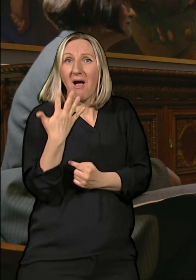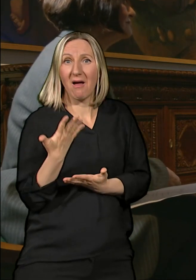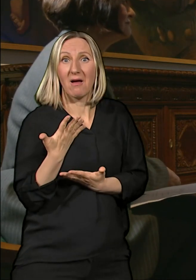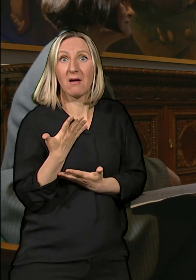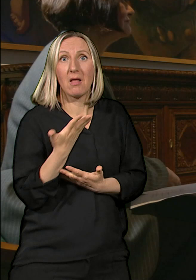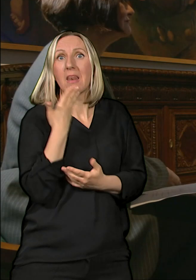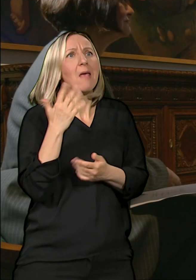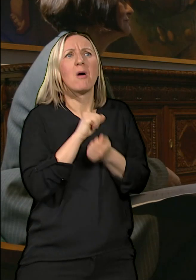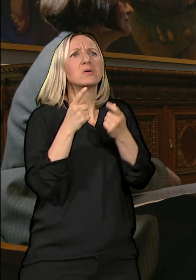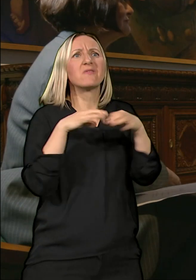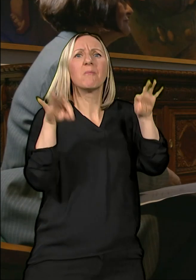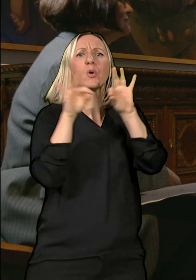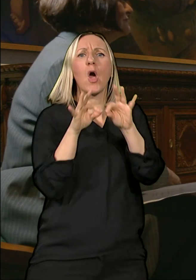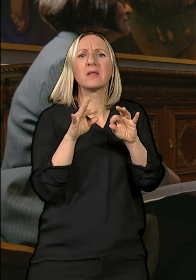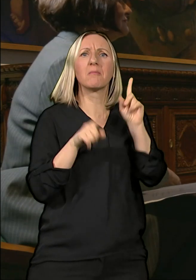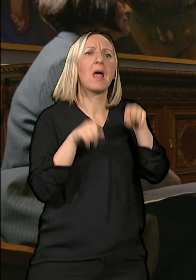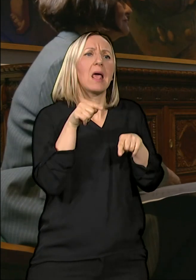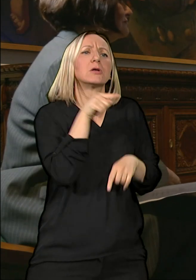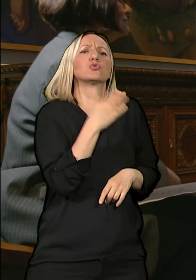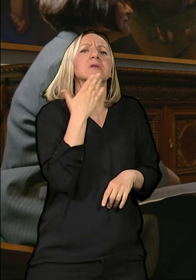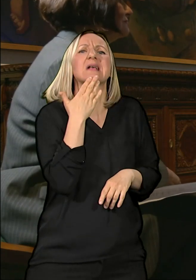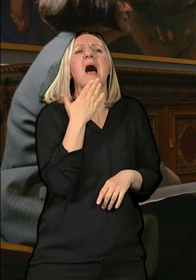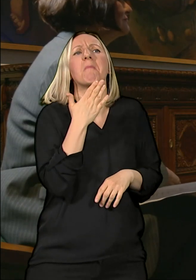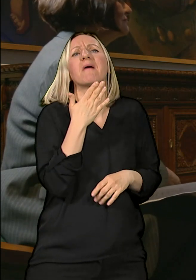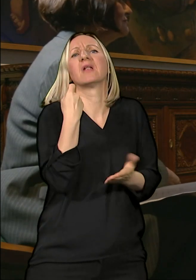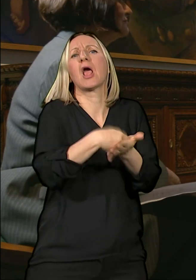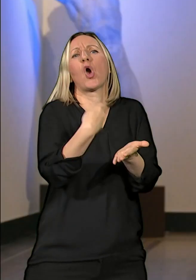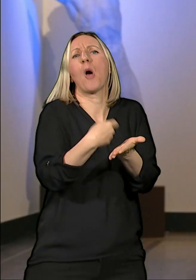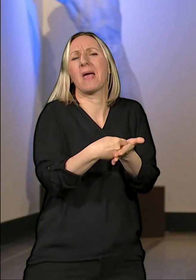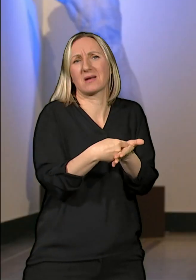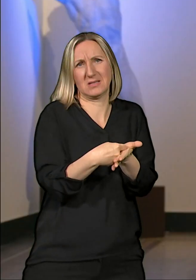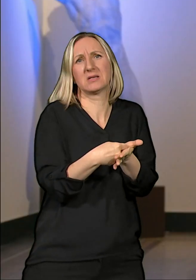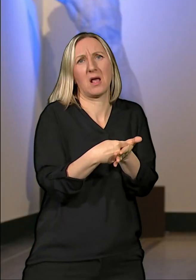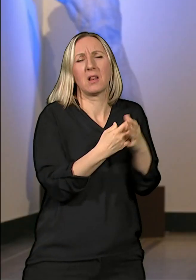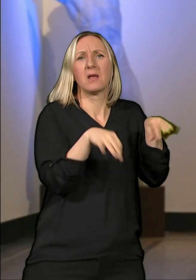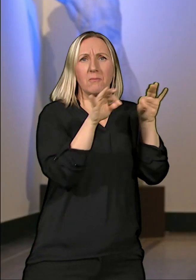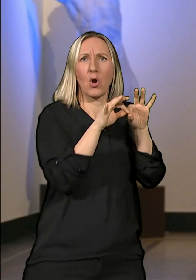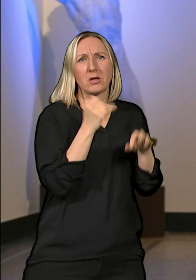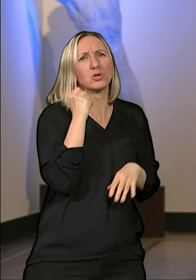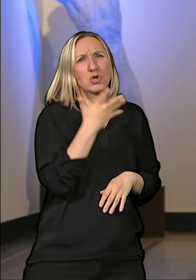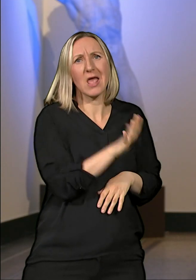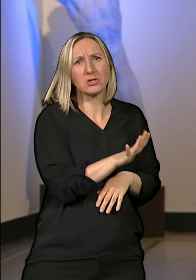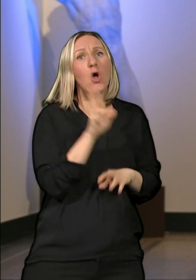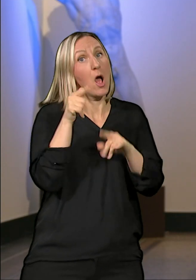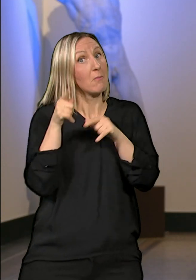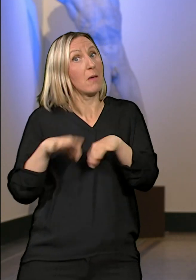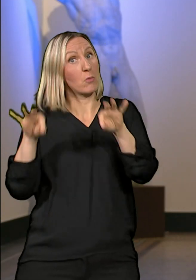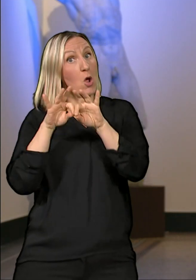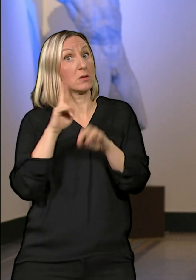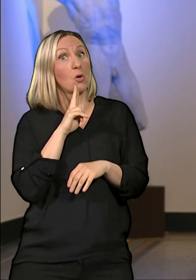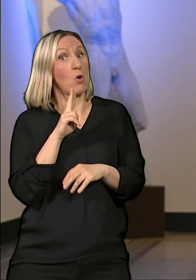projektima. Nekada su to čisto komercijalni zabavni projekti, često su. Ali postoje projekti koji su